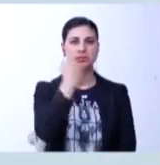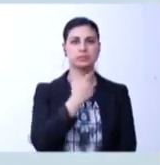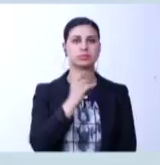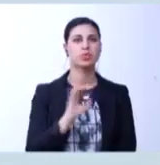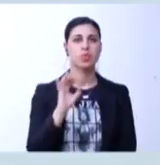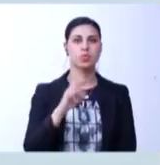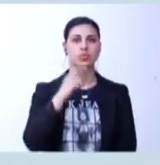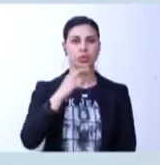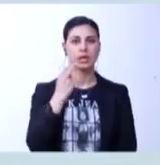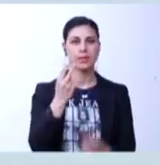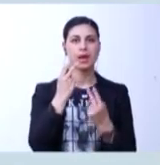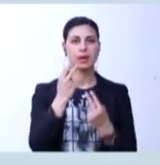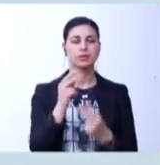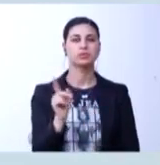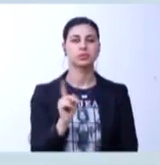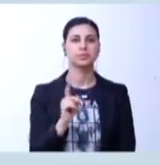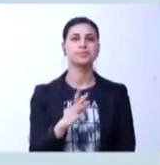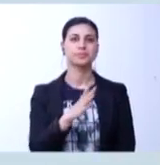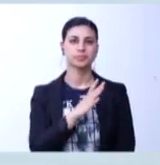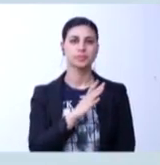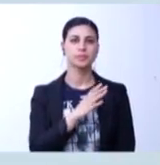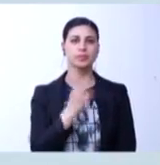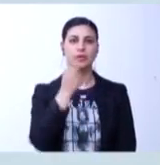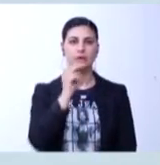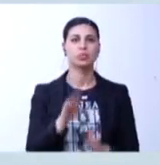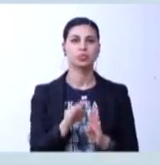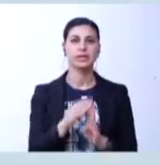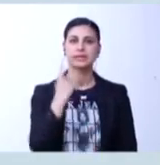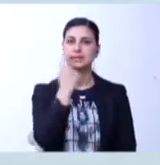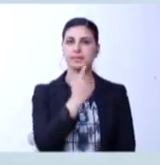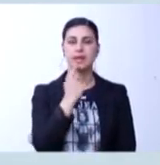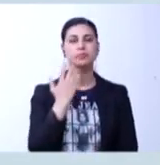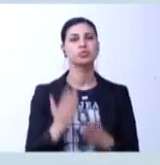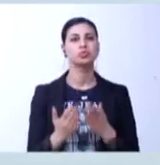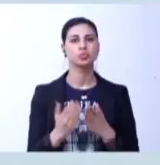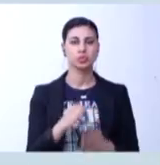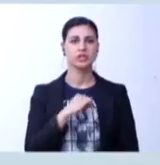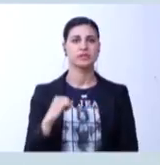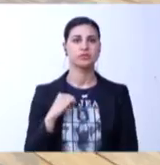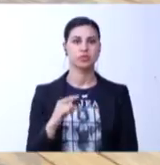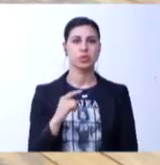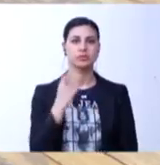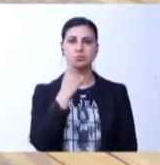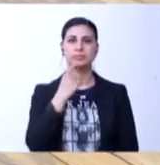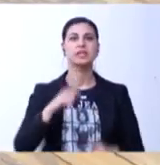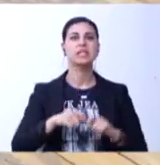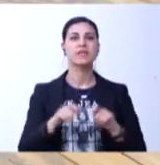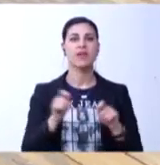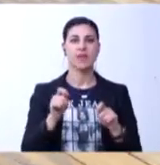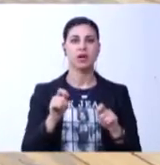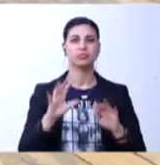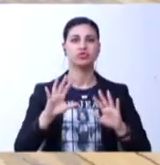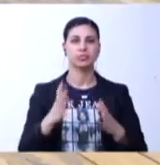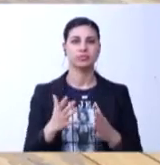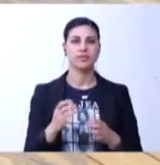გაუმძაფრდათ იმის აუცილებლობა, რომ ჰქონდეთ უკეთესი თანკბილვა, თუ თვითონ თანკბილის დარღვევის შემთხვევები